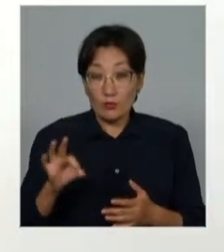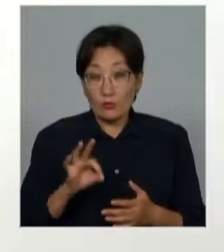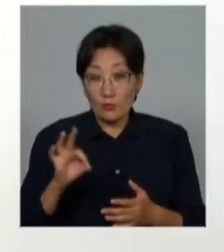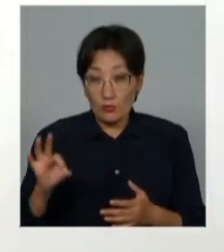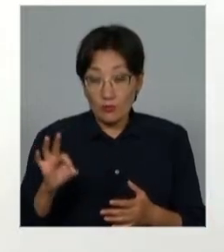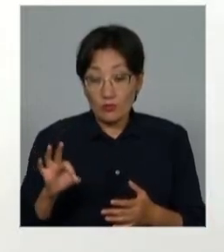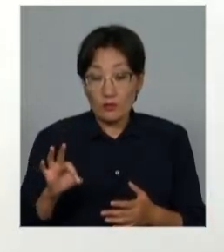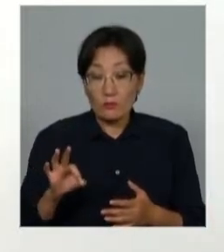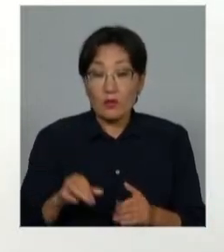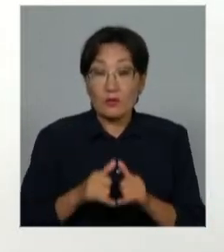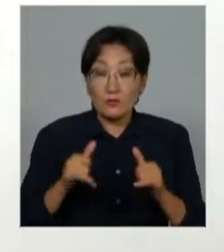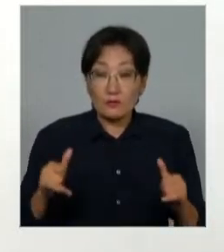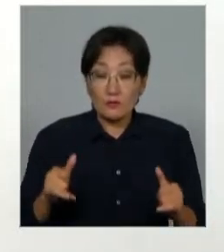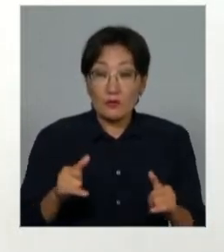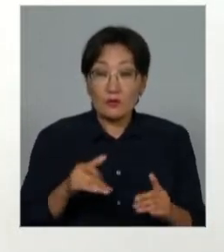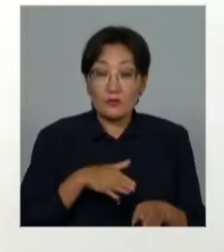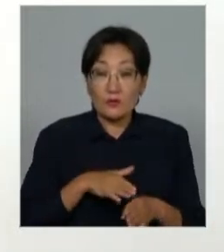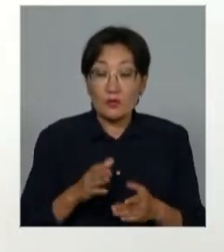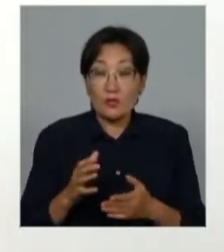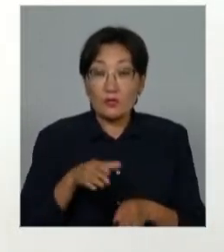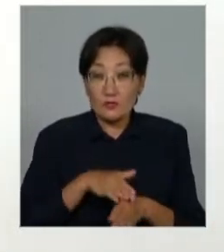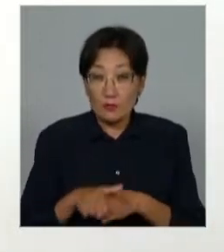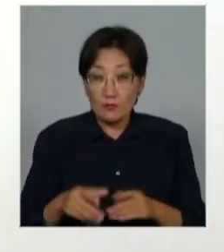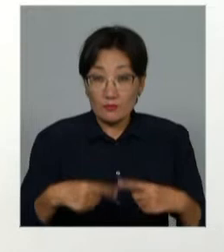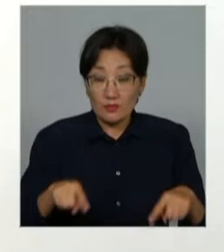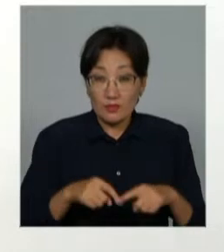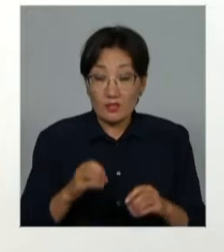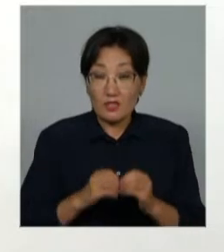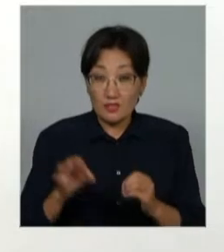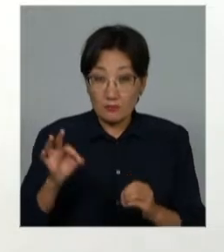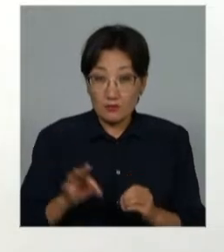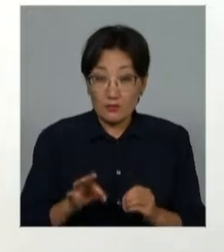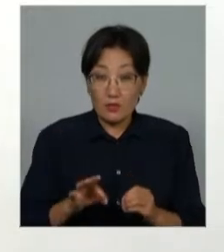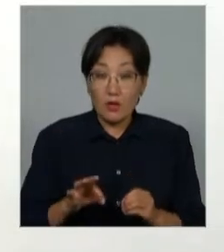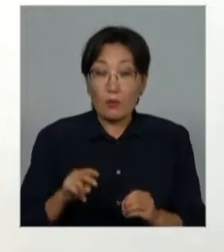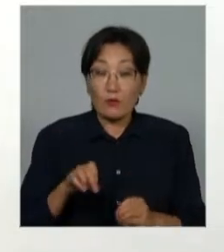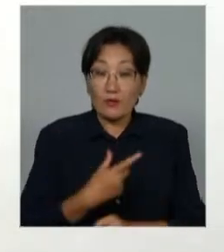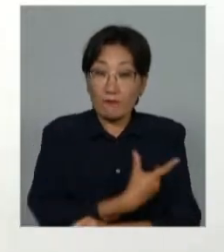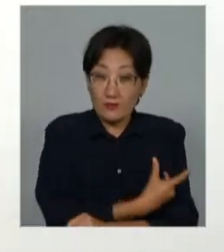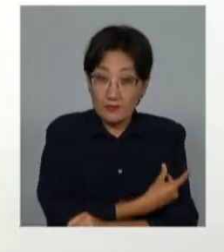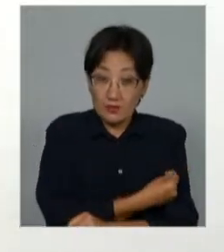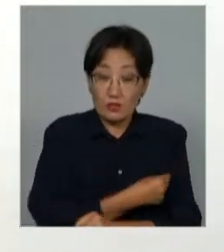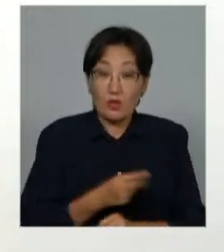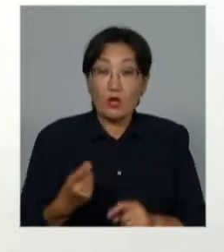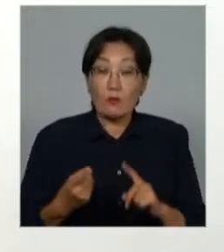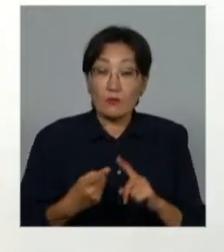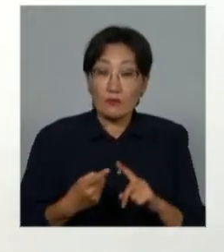00:00 часов с увеличением заполняемости объектов на 10%. При вакцинации же